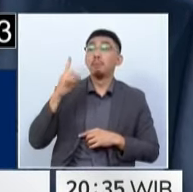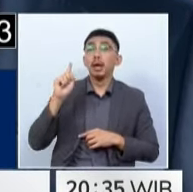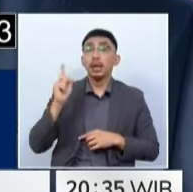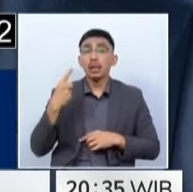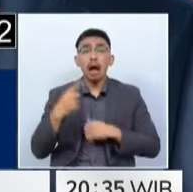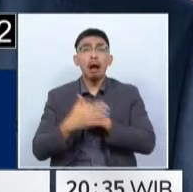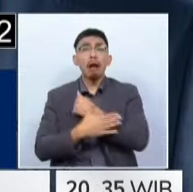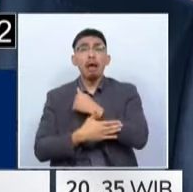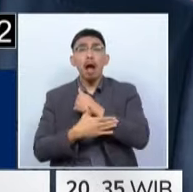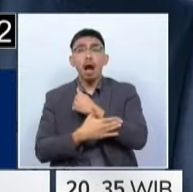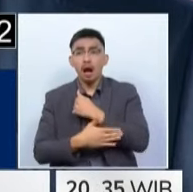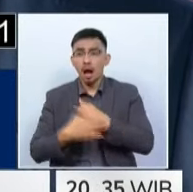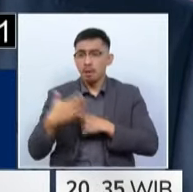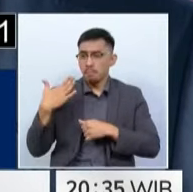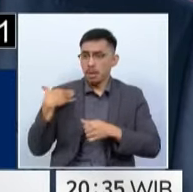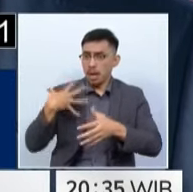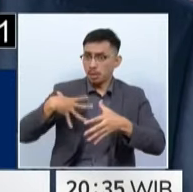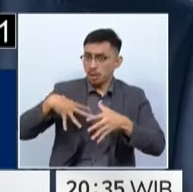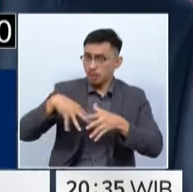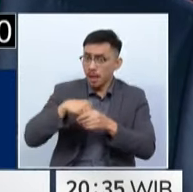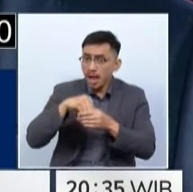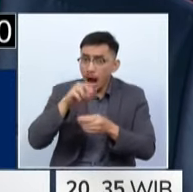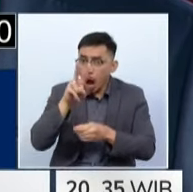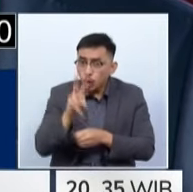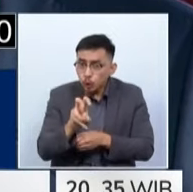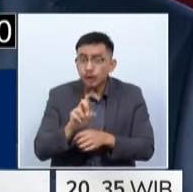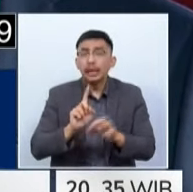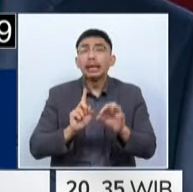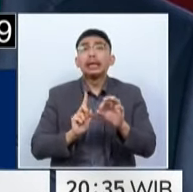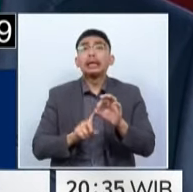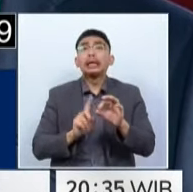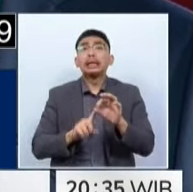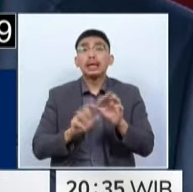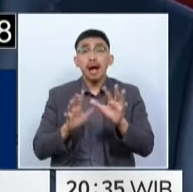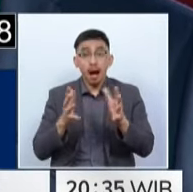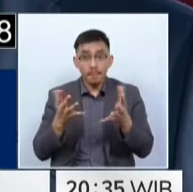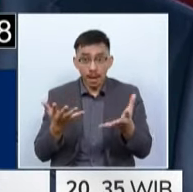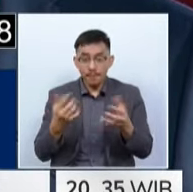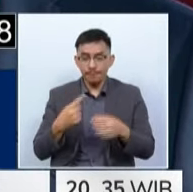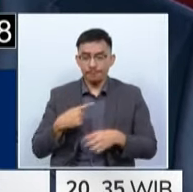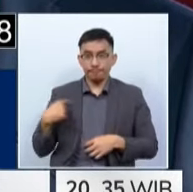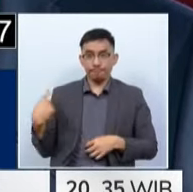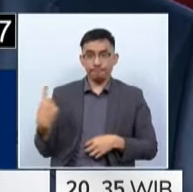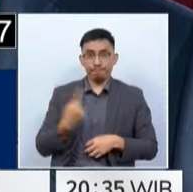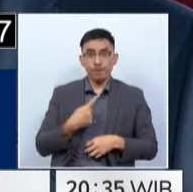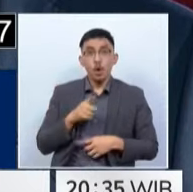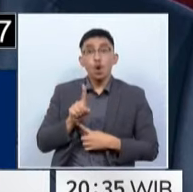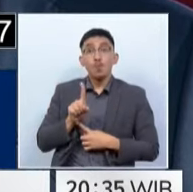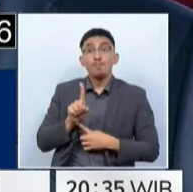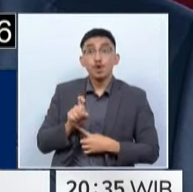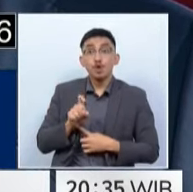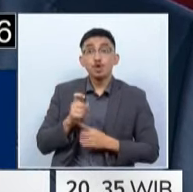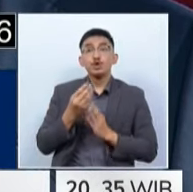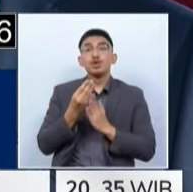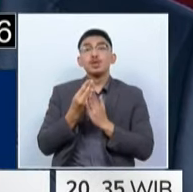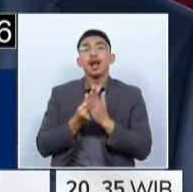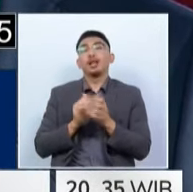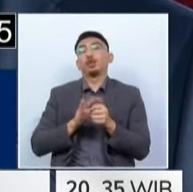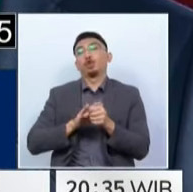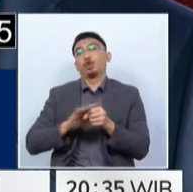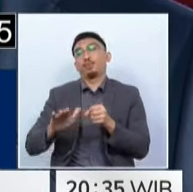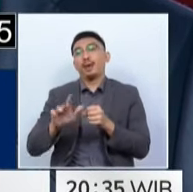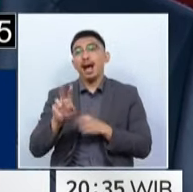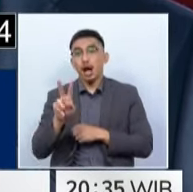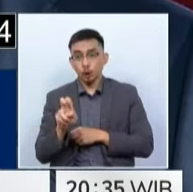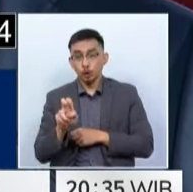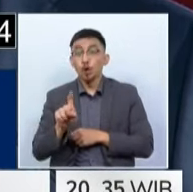berperan kuncinya adalah bahwa kita ini harus punya dana yang cukup kita harus punya